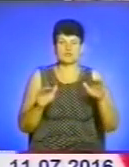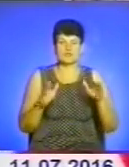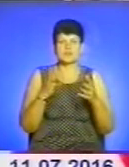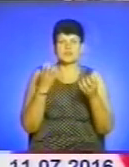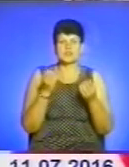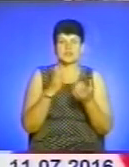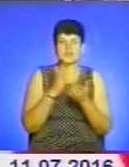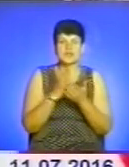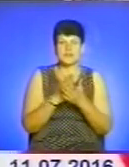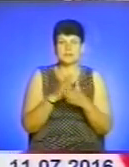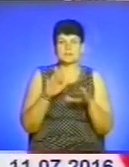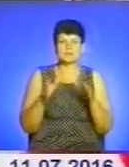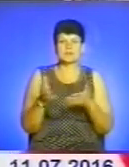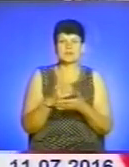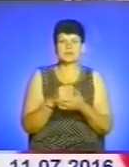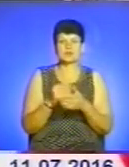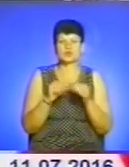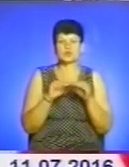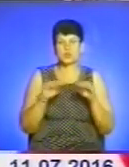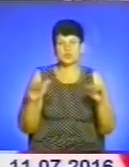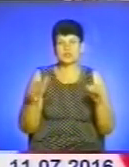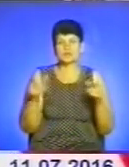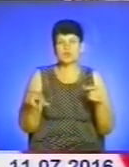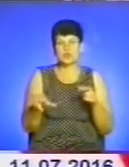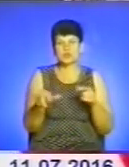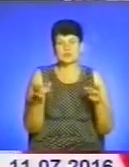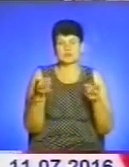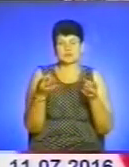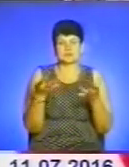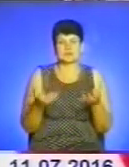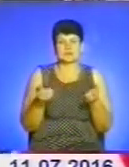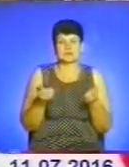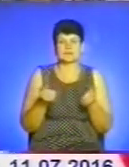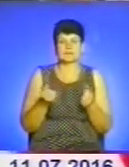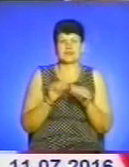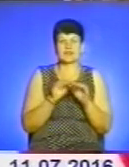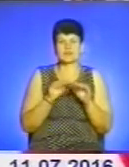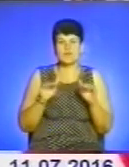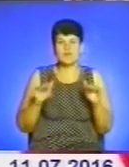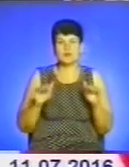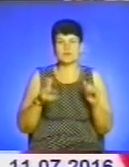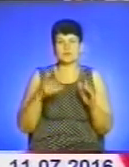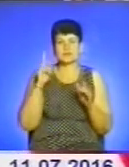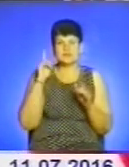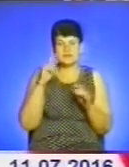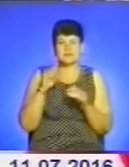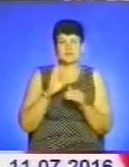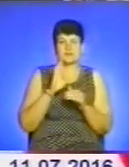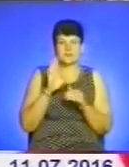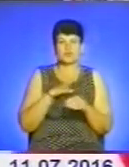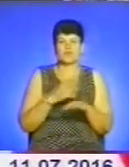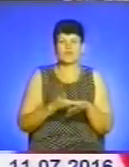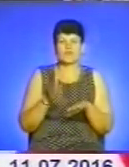як балансборди, дошки, на яких потрібно втримувати рівновагу. І для деяких учасників фестивалю, як вони признали вранці, це було доволі важко,